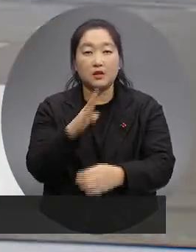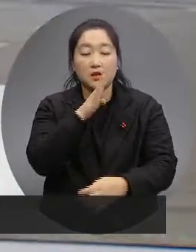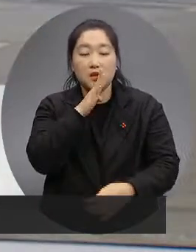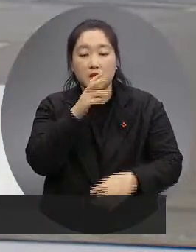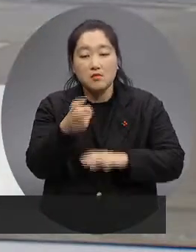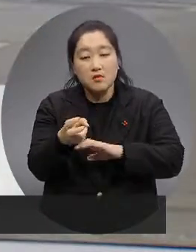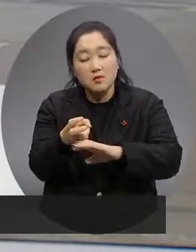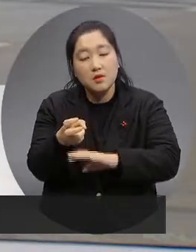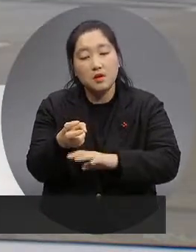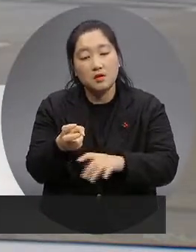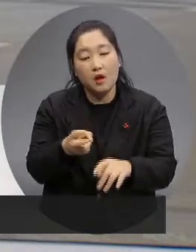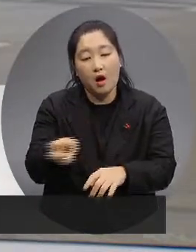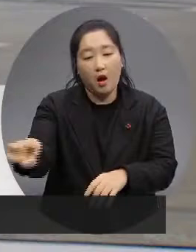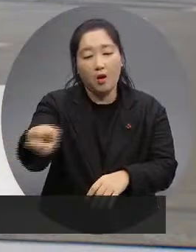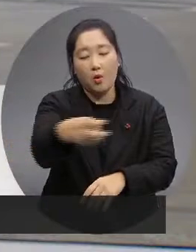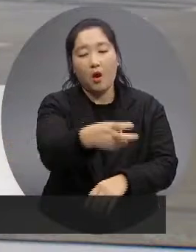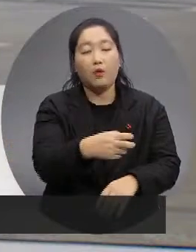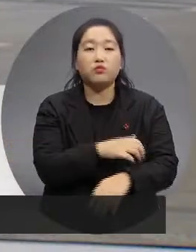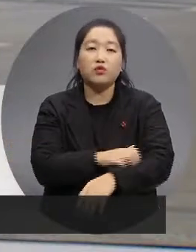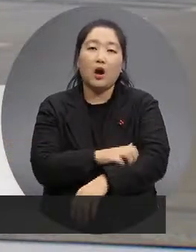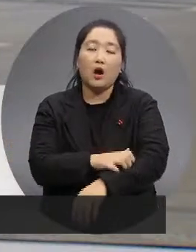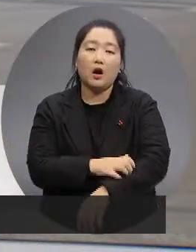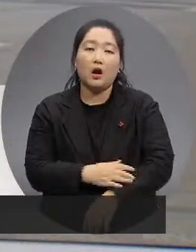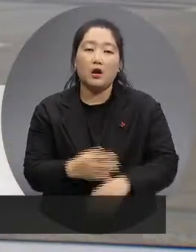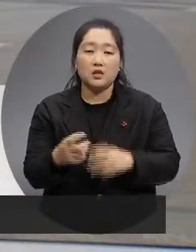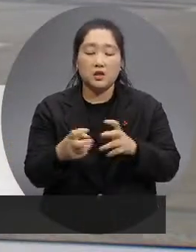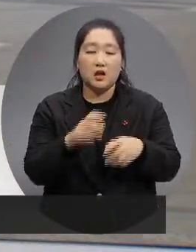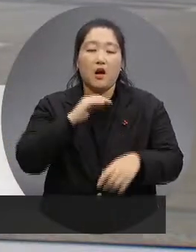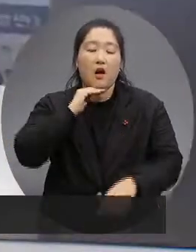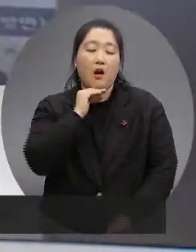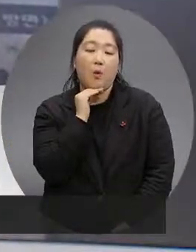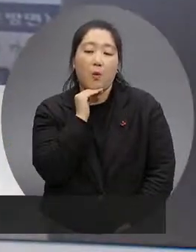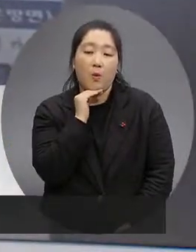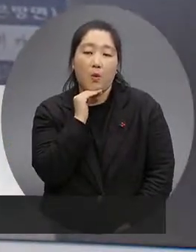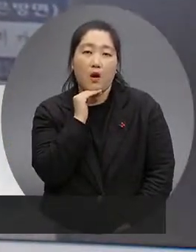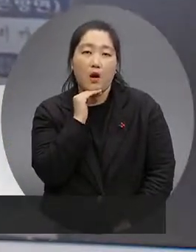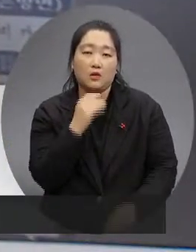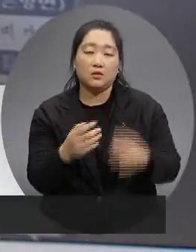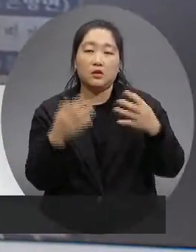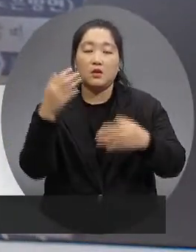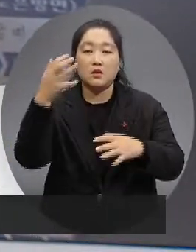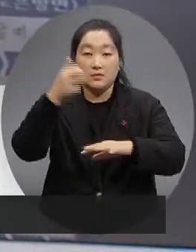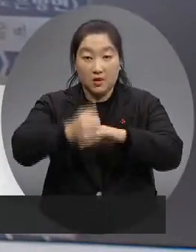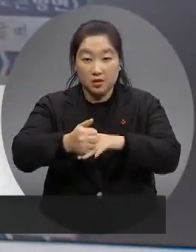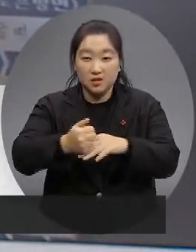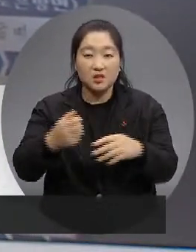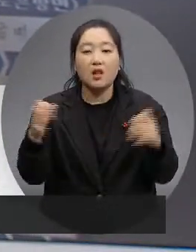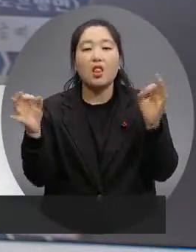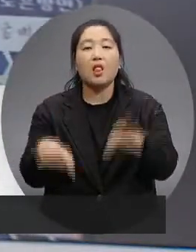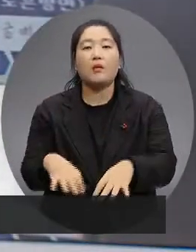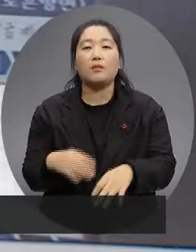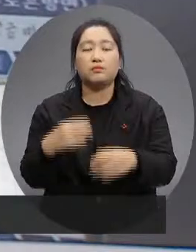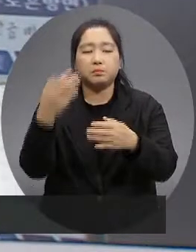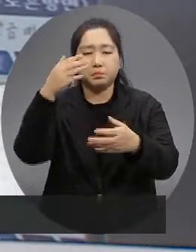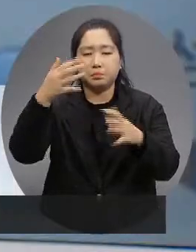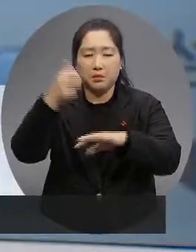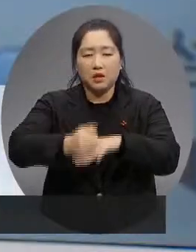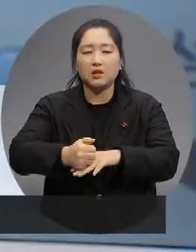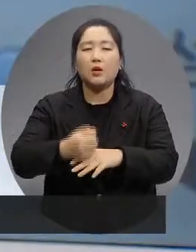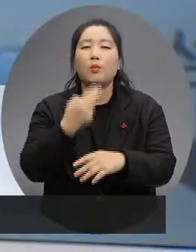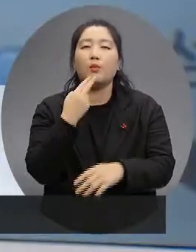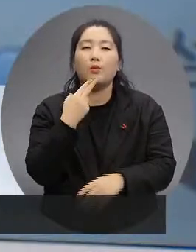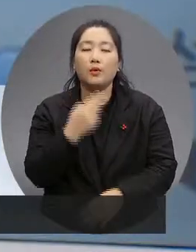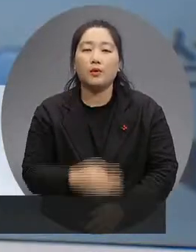이용하려고 하면 노선이 불편하거나 배차 시간이 길고 일찍 끊긴다는 민원도 덩달아 늘었습니다.